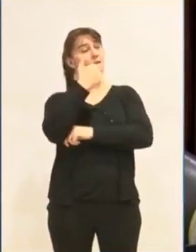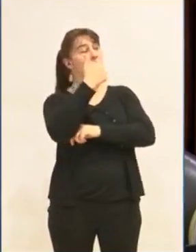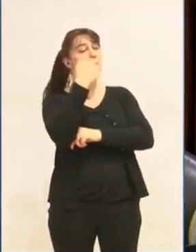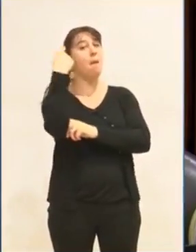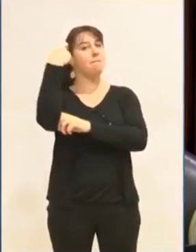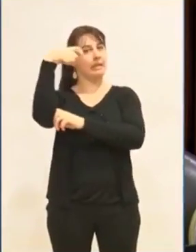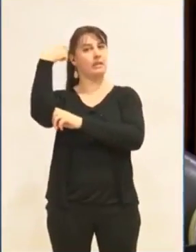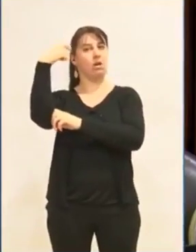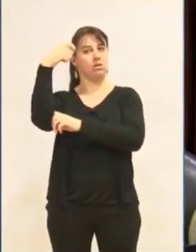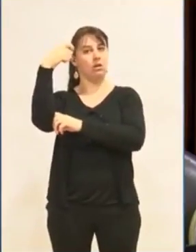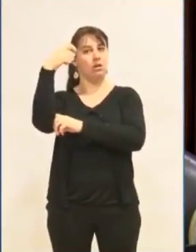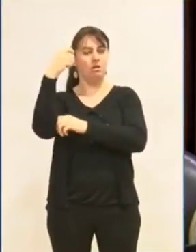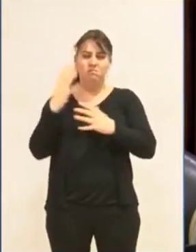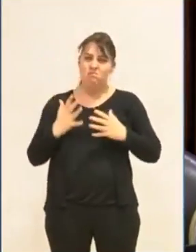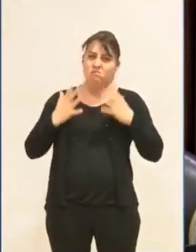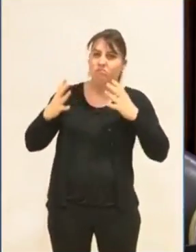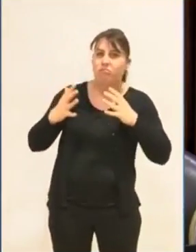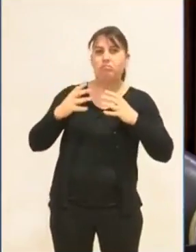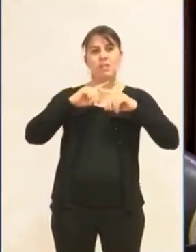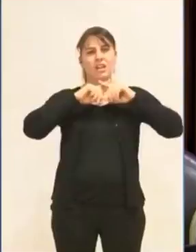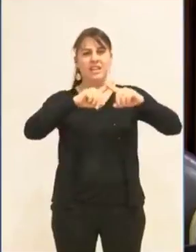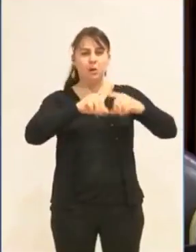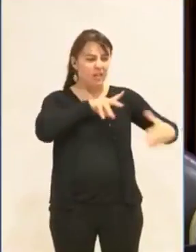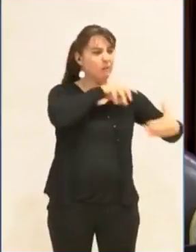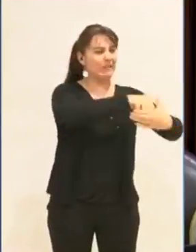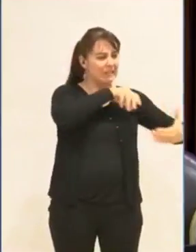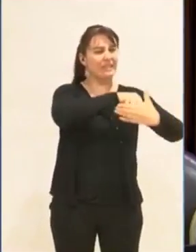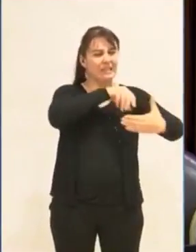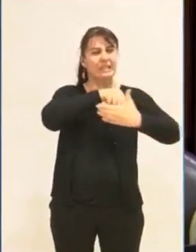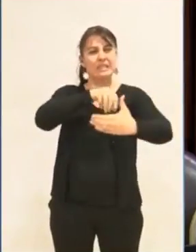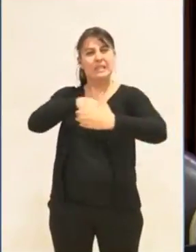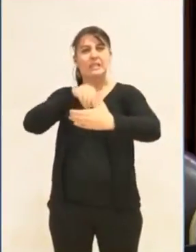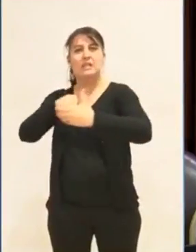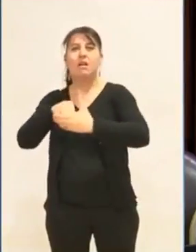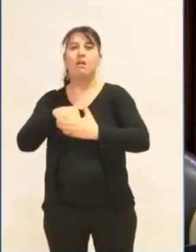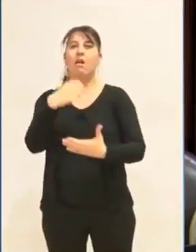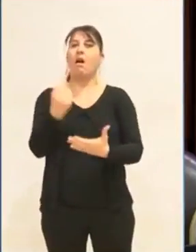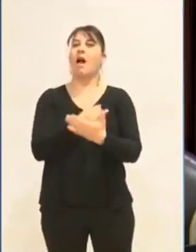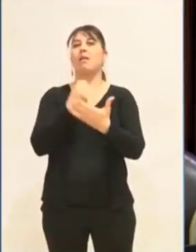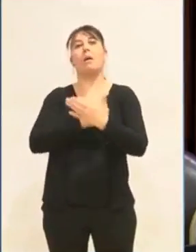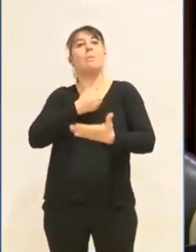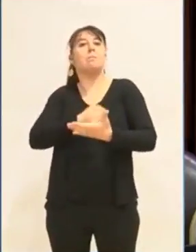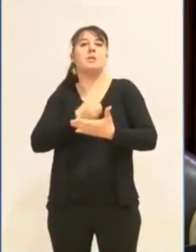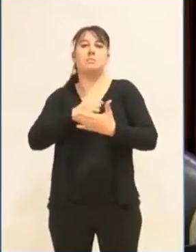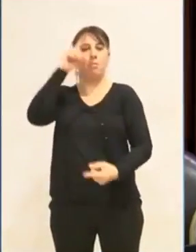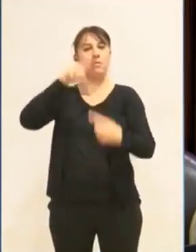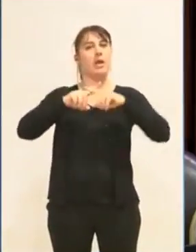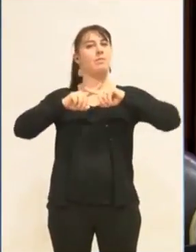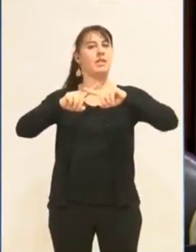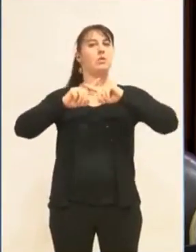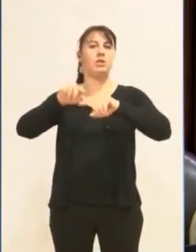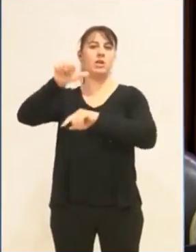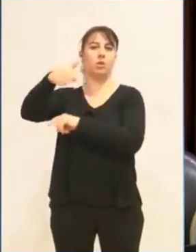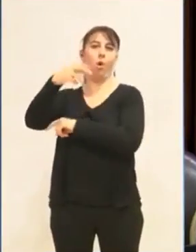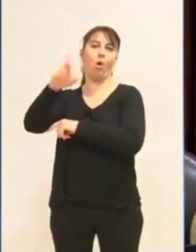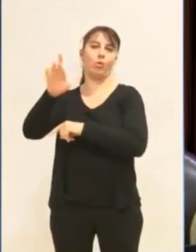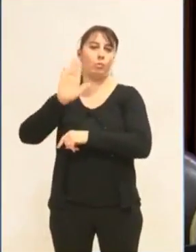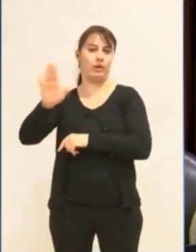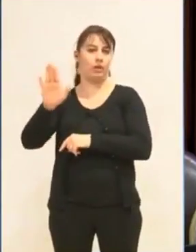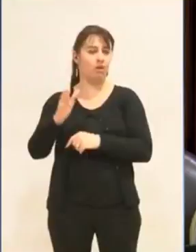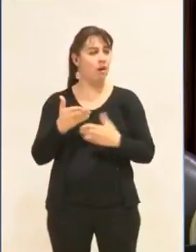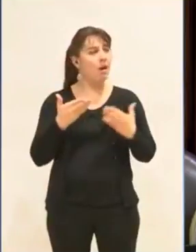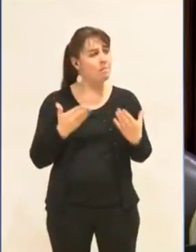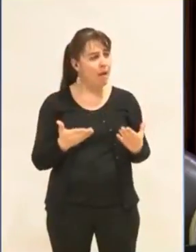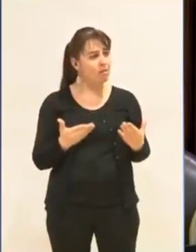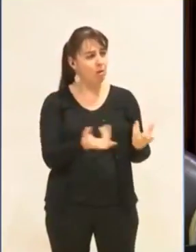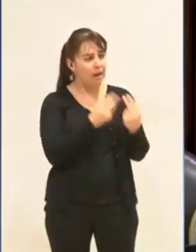étiez pleinement intégré dans toutes les négociations, et au moins les informations relevant sur les négociations avec l'ANRU. Et vous voulez nous